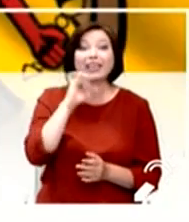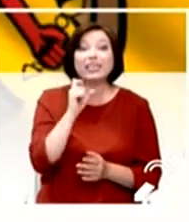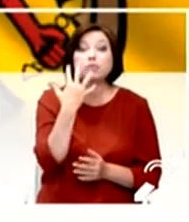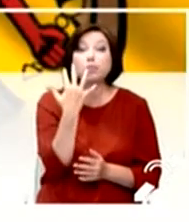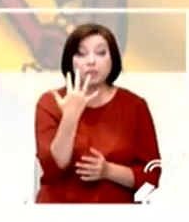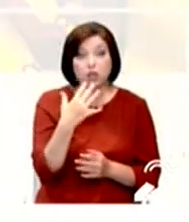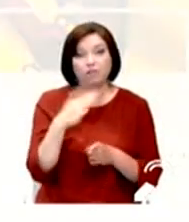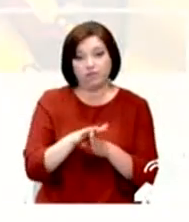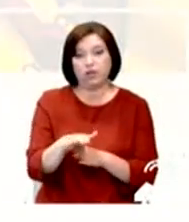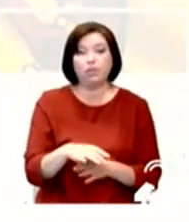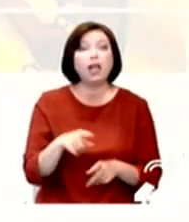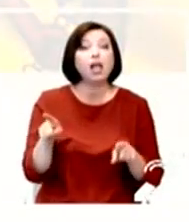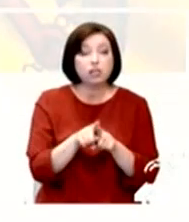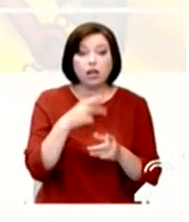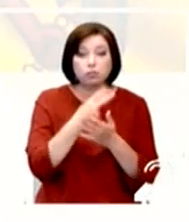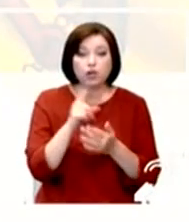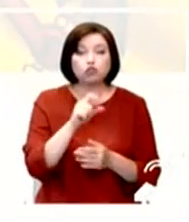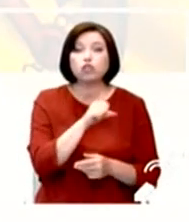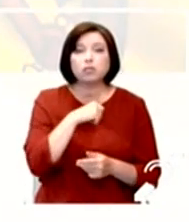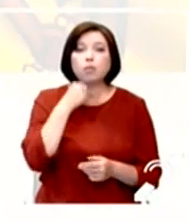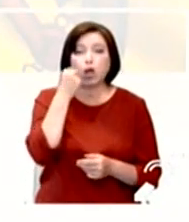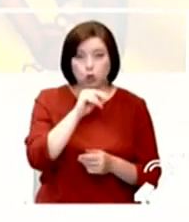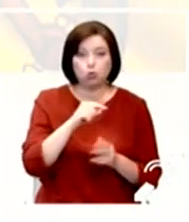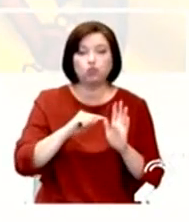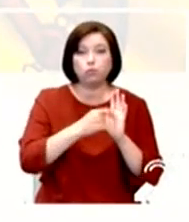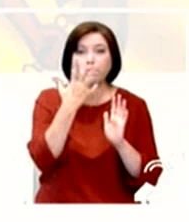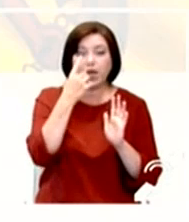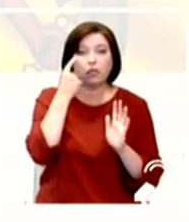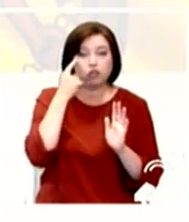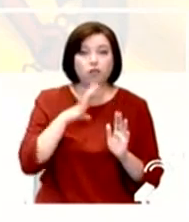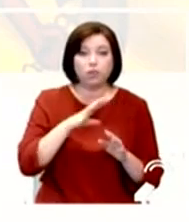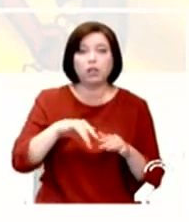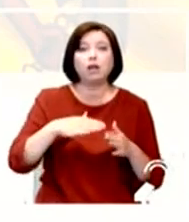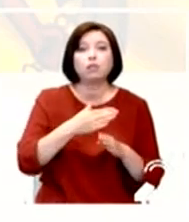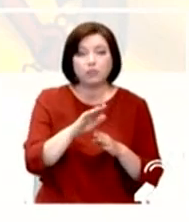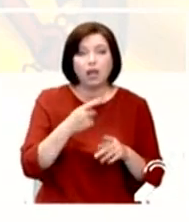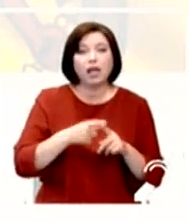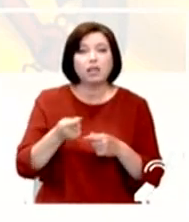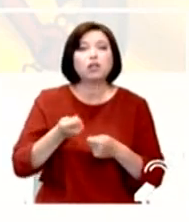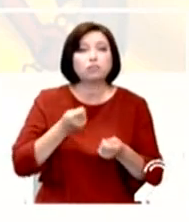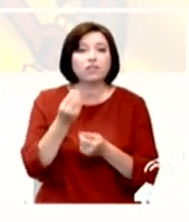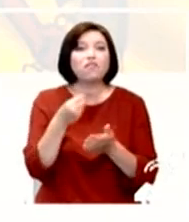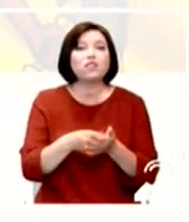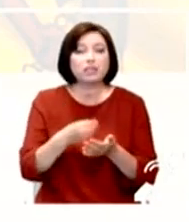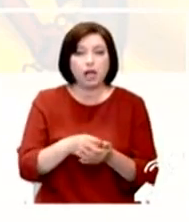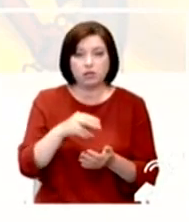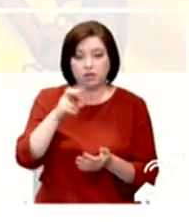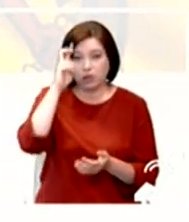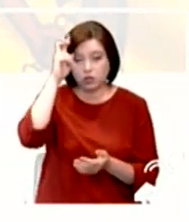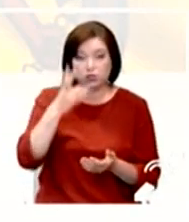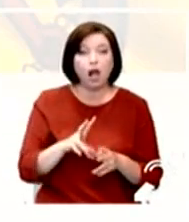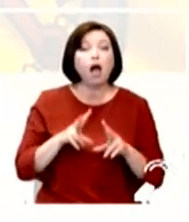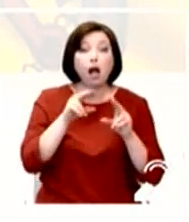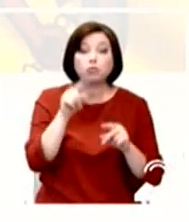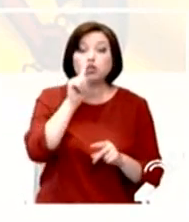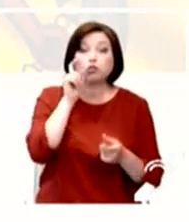5. Studiul mai arată că cel mai bun calificativ, adică 5 puncte, a fost oferit reformei gestionării finanțelor publice. Angajamentul